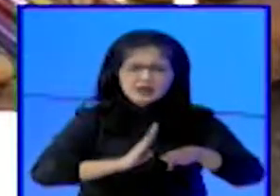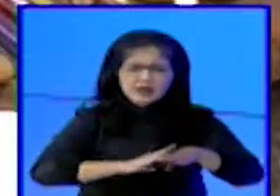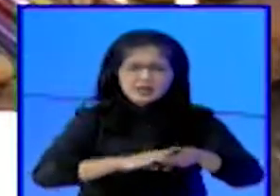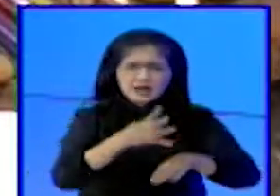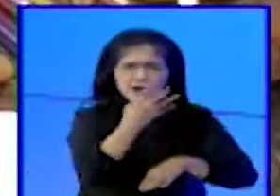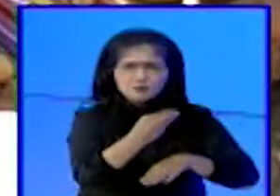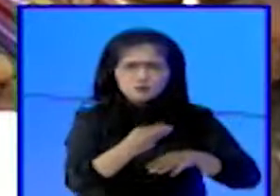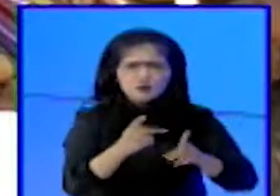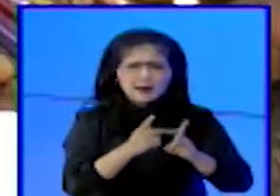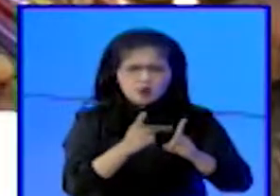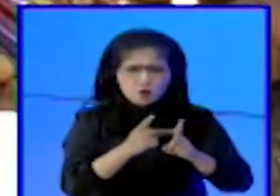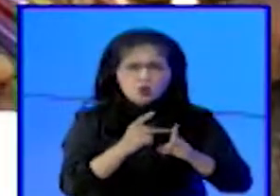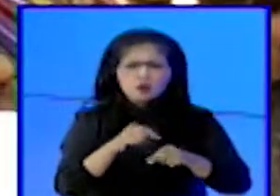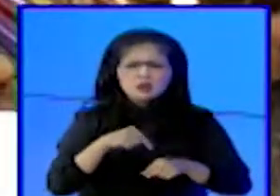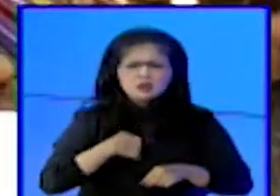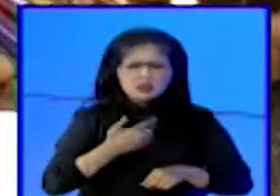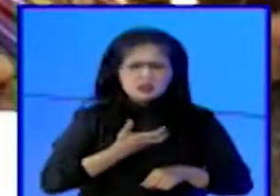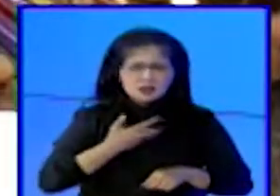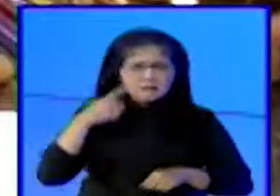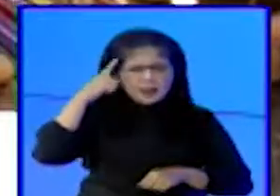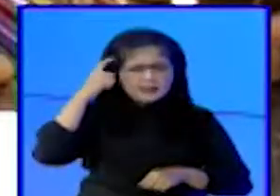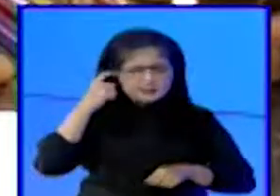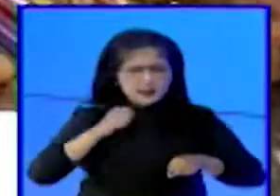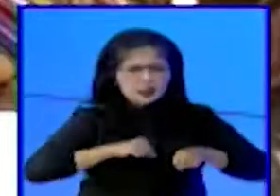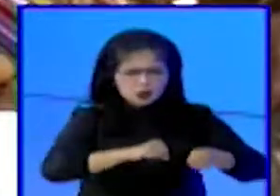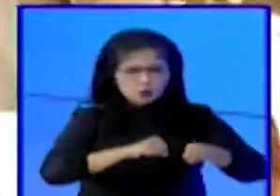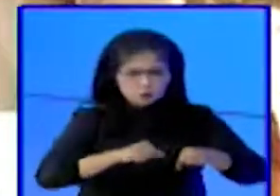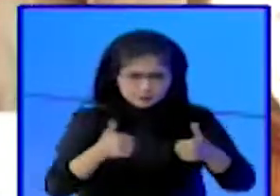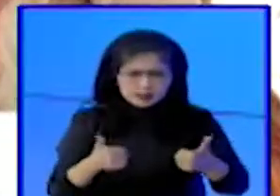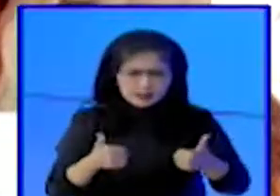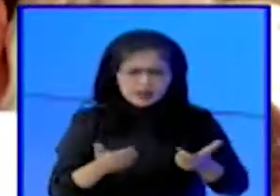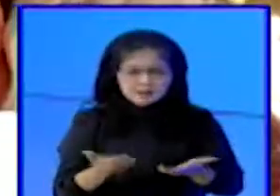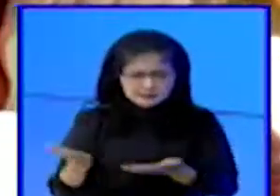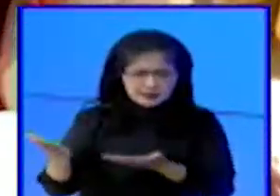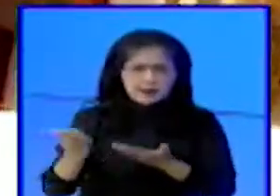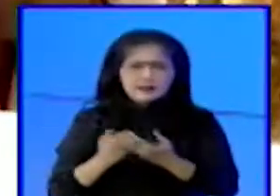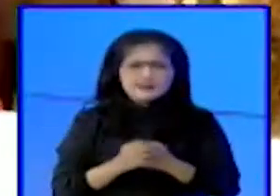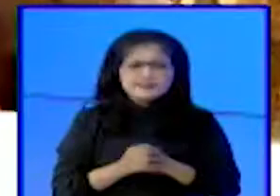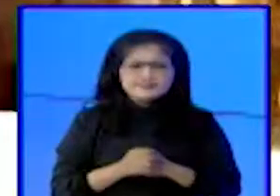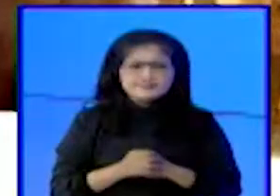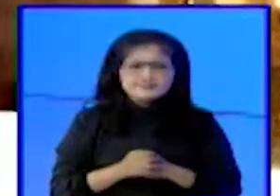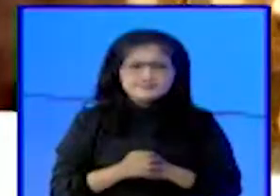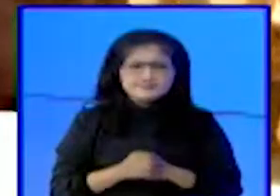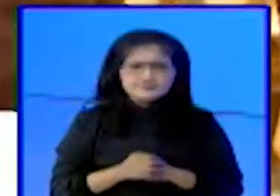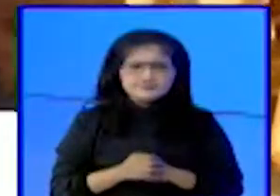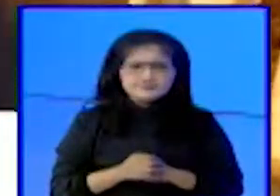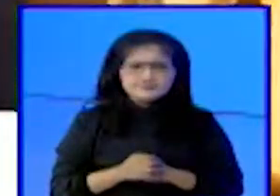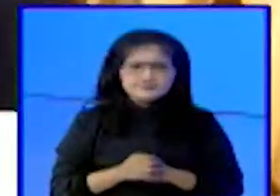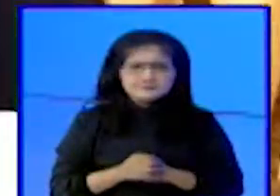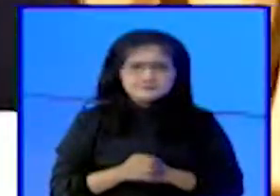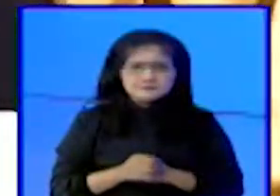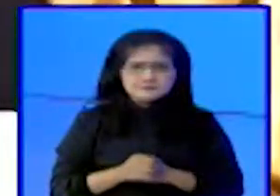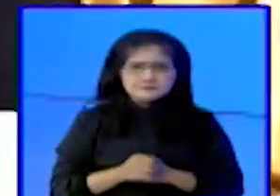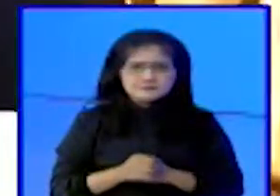Kalau saya belajar bikin tenun boleh? Bisa. Saya pakai alatnya boleh? Bisa, bisa. Coba pemirsa, kita lihat kira-kira saya punya